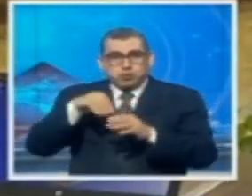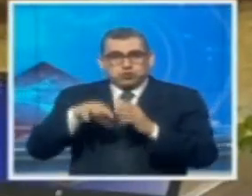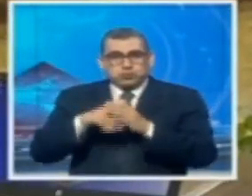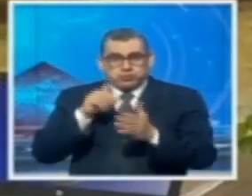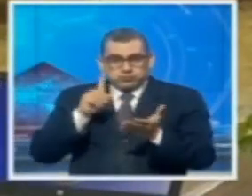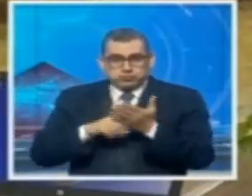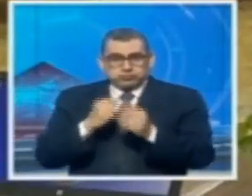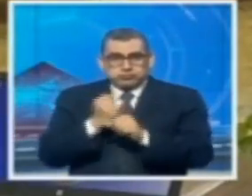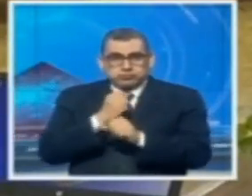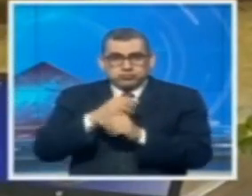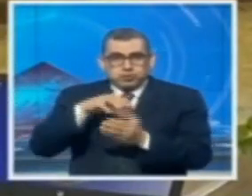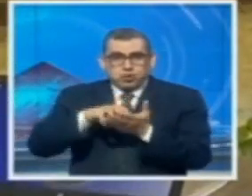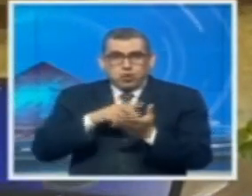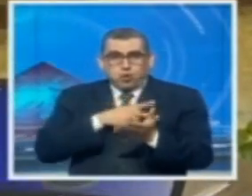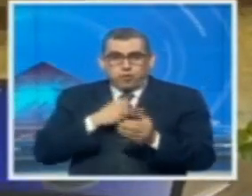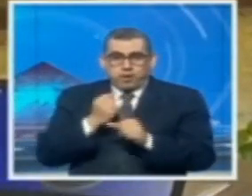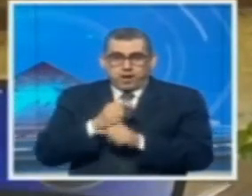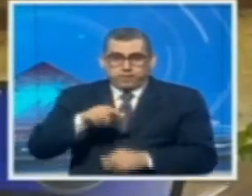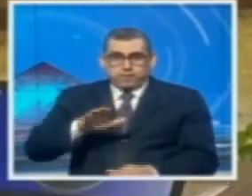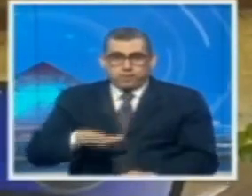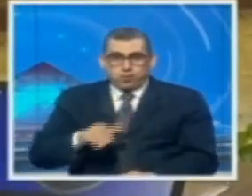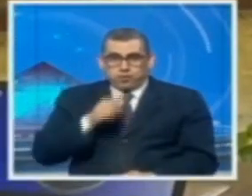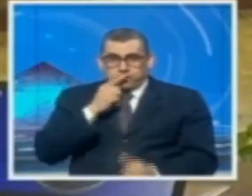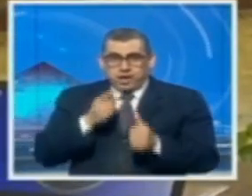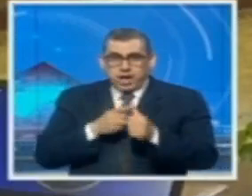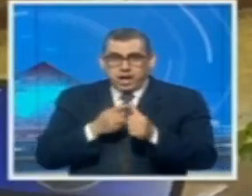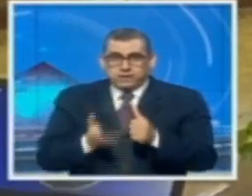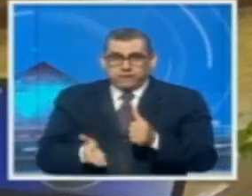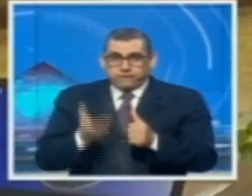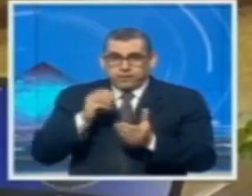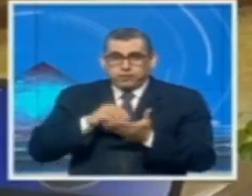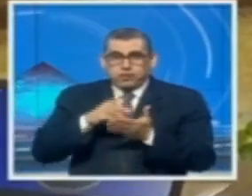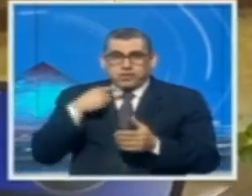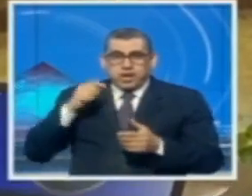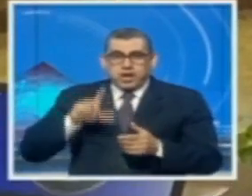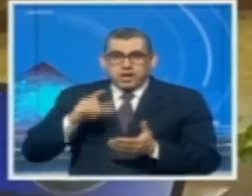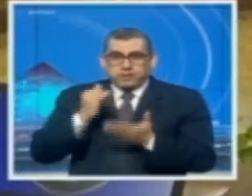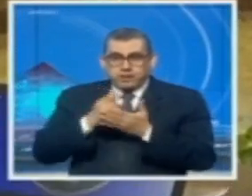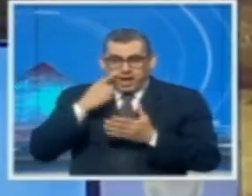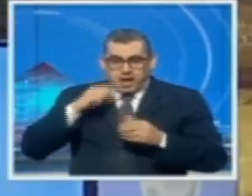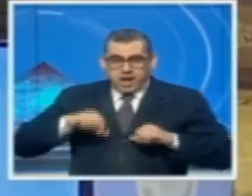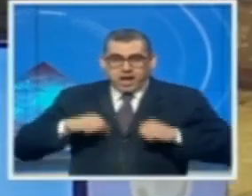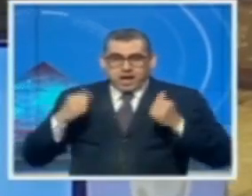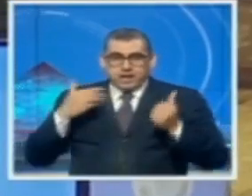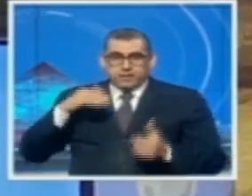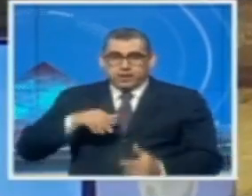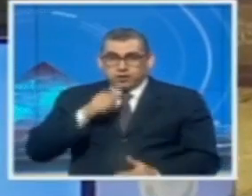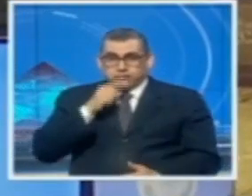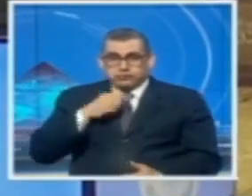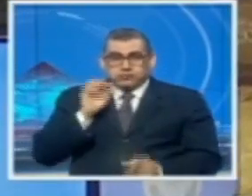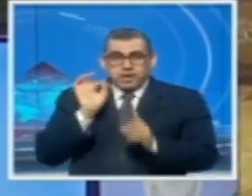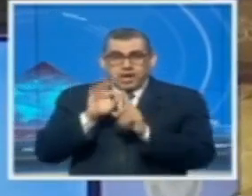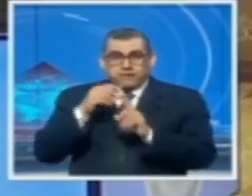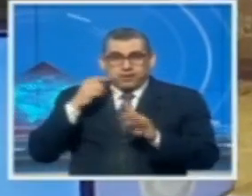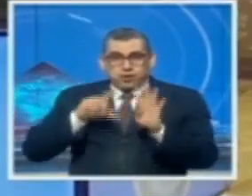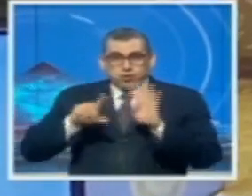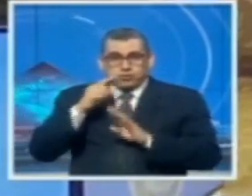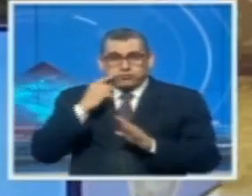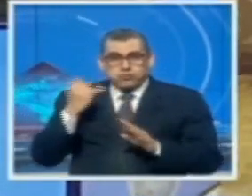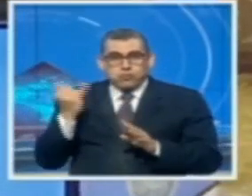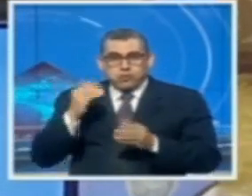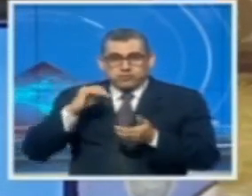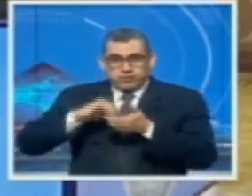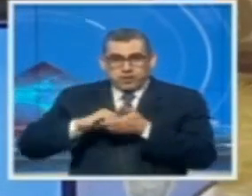التي تنفذها الدولة حاليا وعلى رأسها المبادرة الرئاسية حياة كريمة. كما أشار مدبولي إلى أهمية التوصل